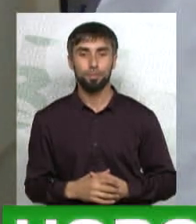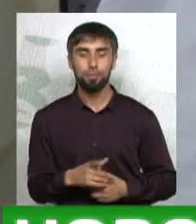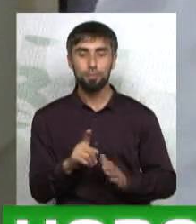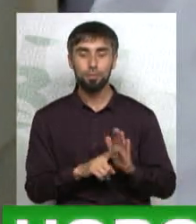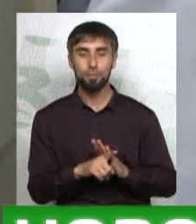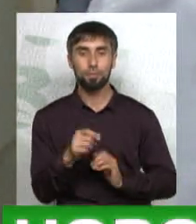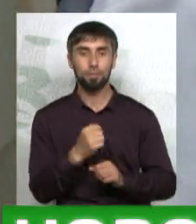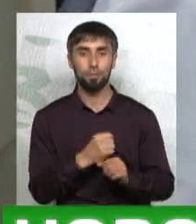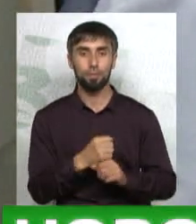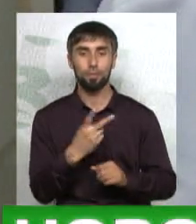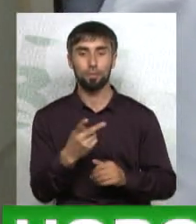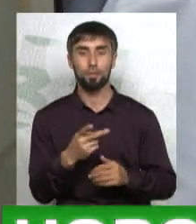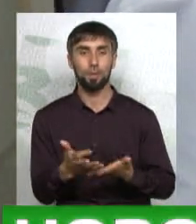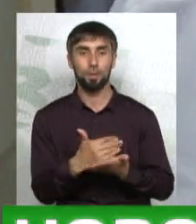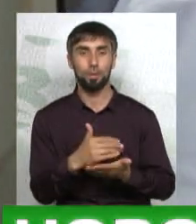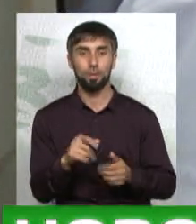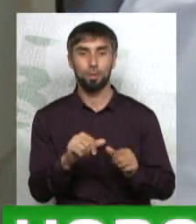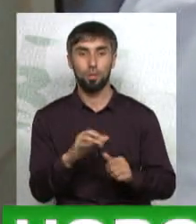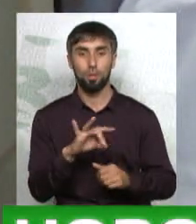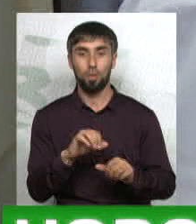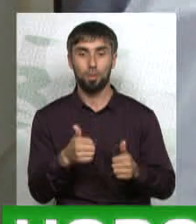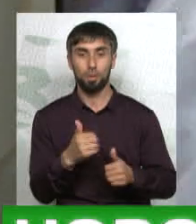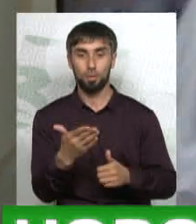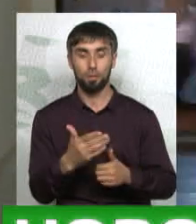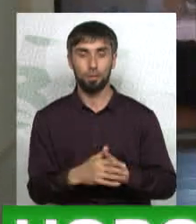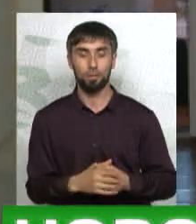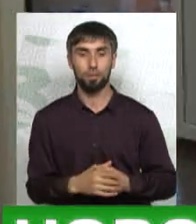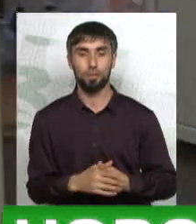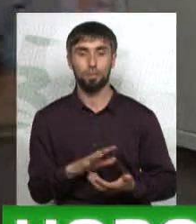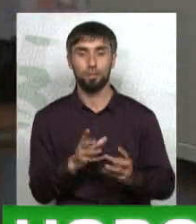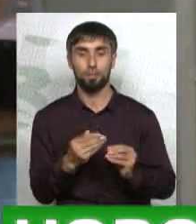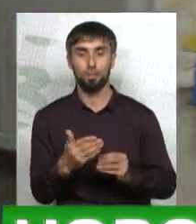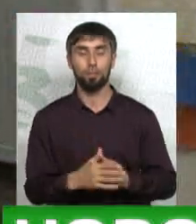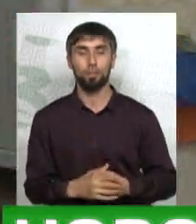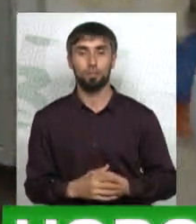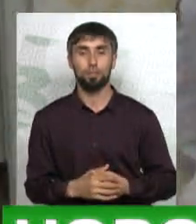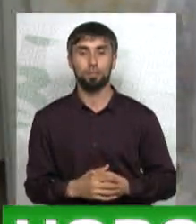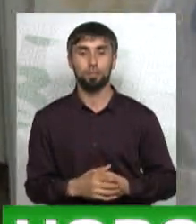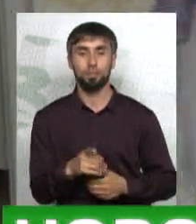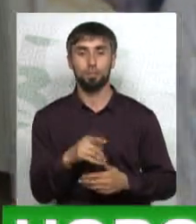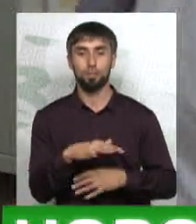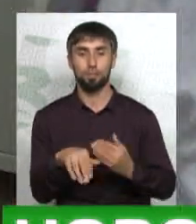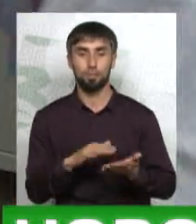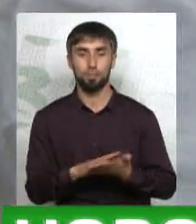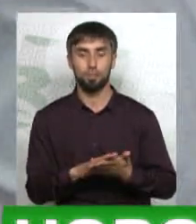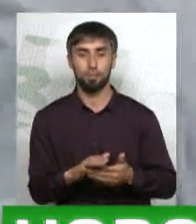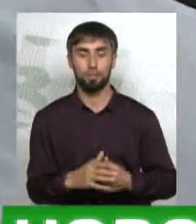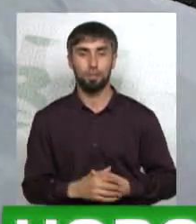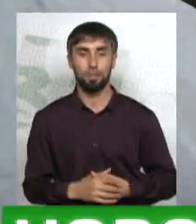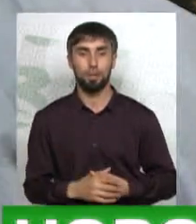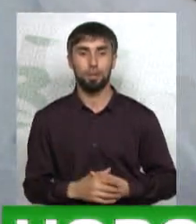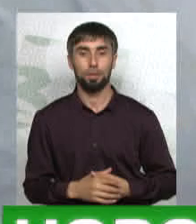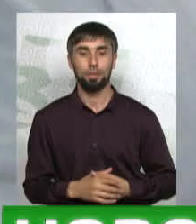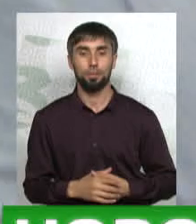отобрали. Вот данный образец высыпали в общую чашку, размешаем тщательно,